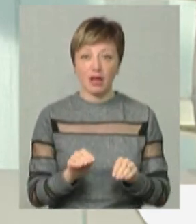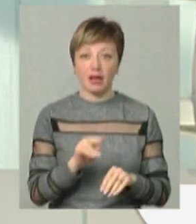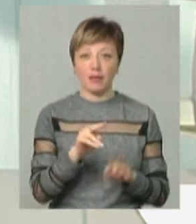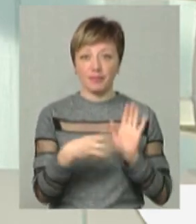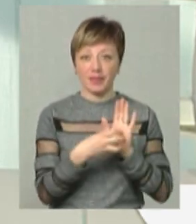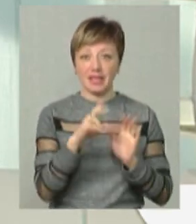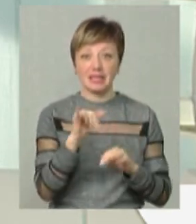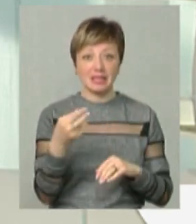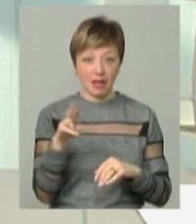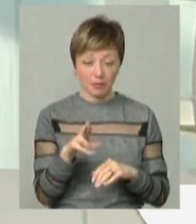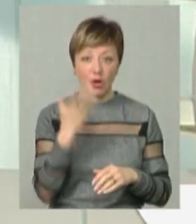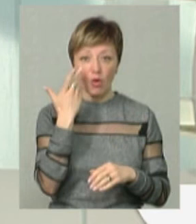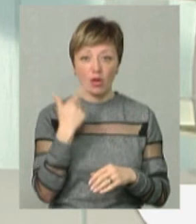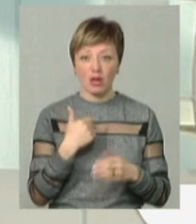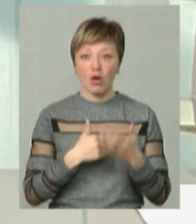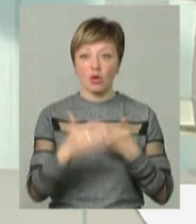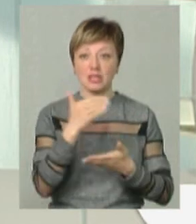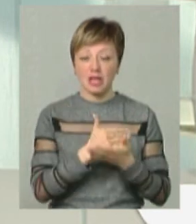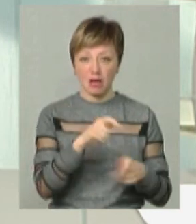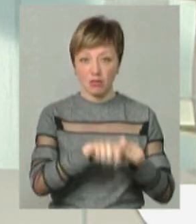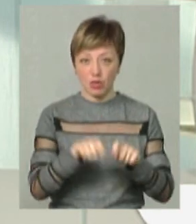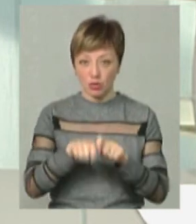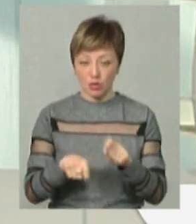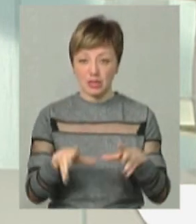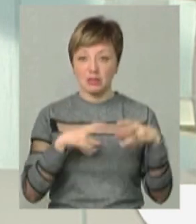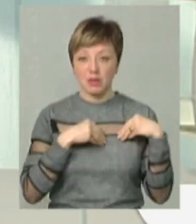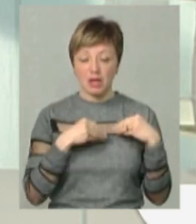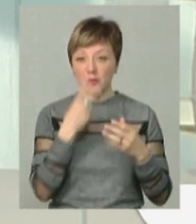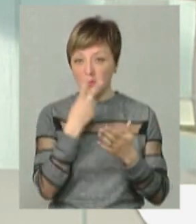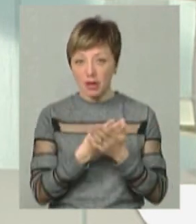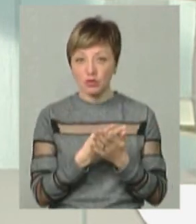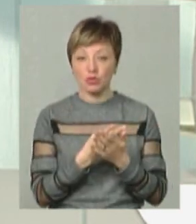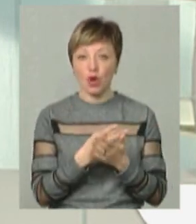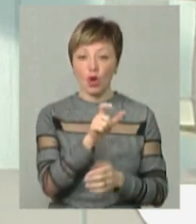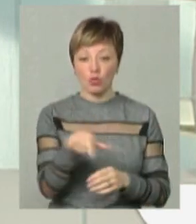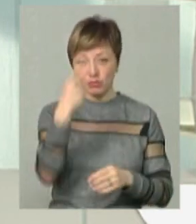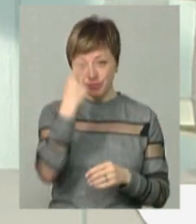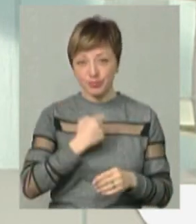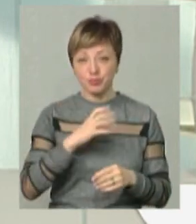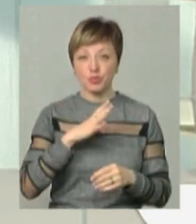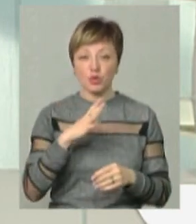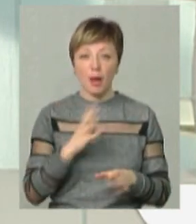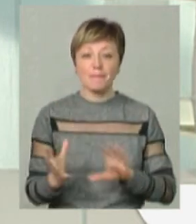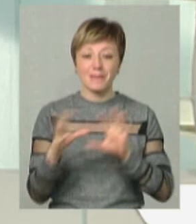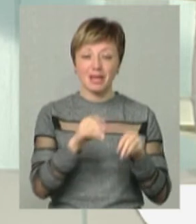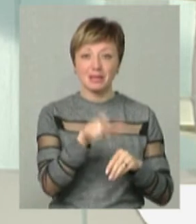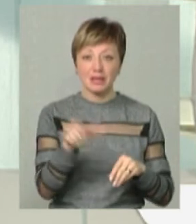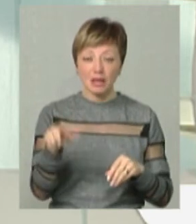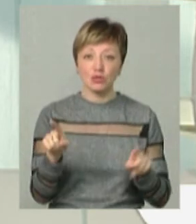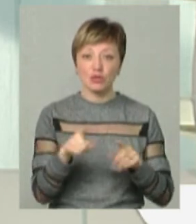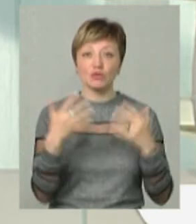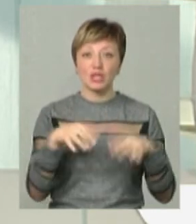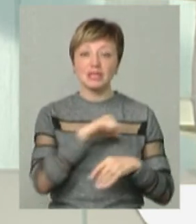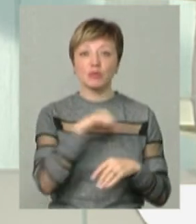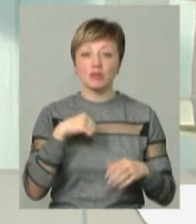здійснювали останній наш спільний моніторинг, то нам громадяни повідомляли внутрішньо переселені про те, що вони